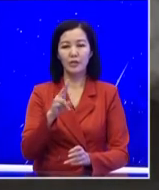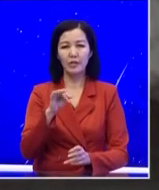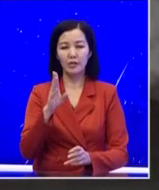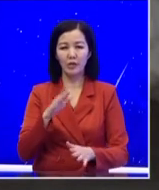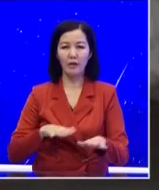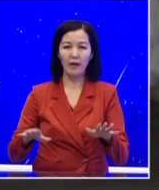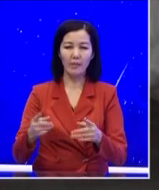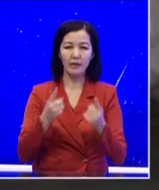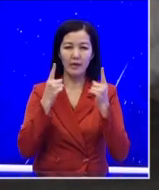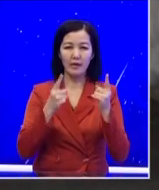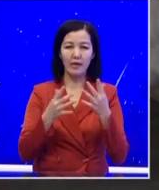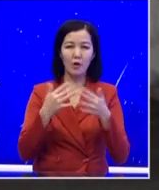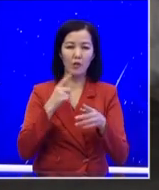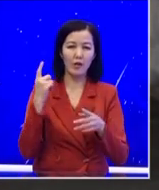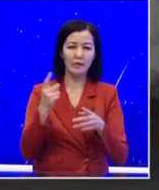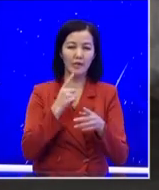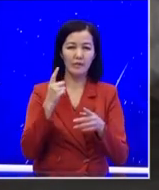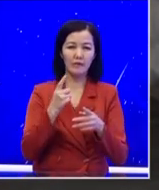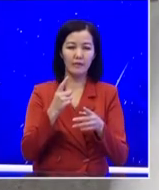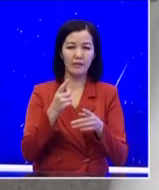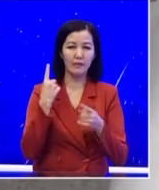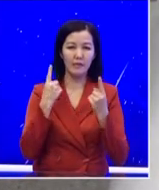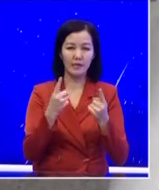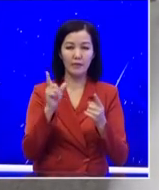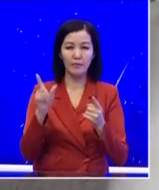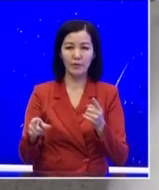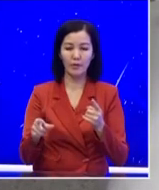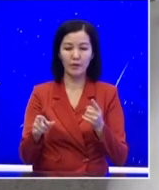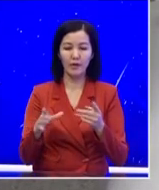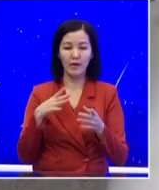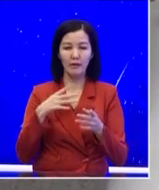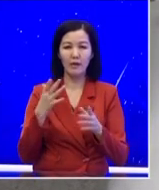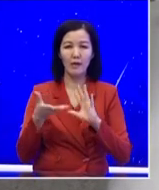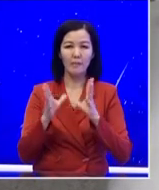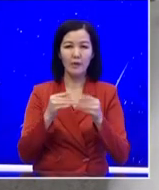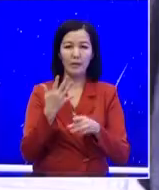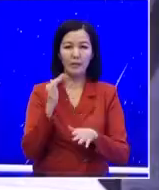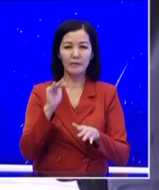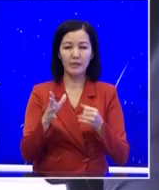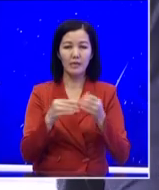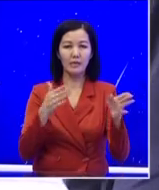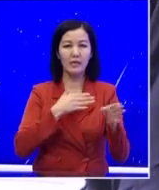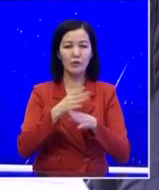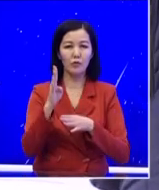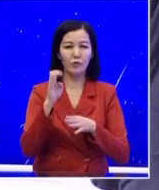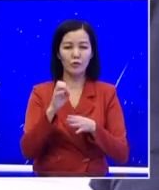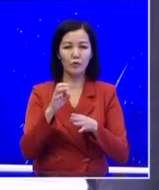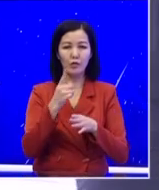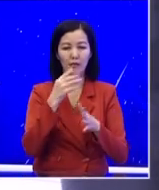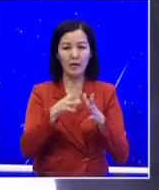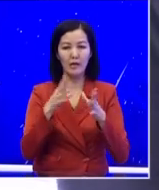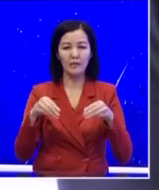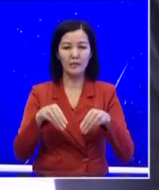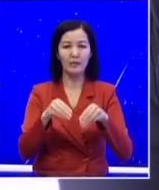аймақтағы ірі шаруашылық құрылымдардың бірі. Биыл шаруа қожалығы барлық дақылдарға 5000 гектар бөліп отыр. Оның 400-іне тәтті түбір